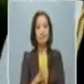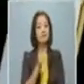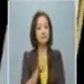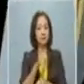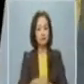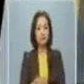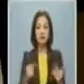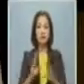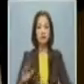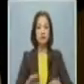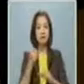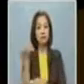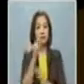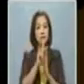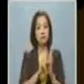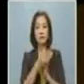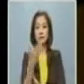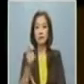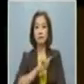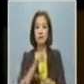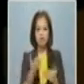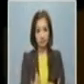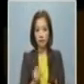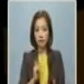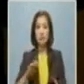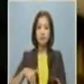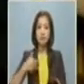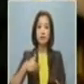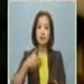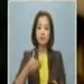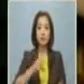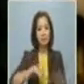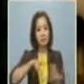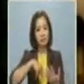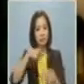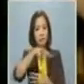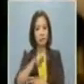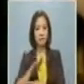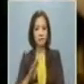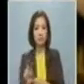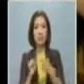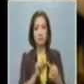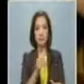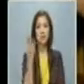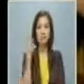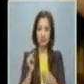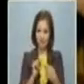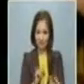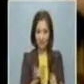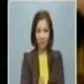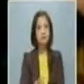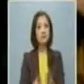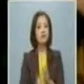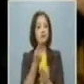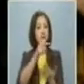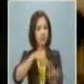สำหรับการประชุมสภานิติบัญญัติแห่งชาติวันนี้นะคะยังคงเดินหน้าพิจารณาร่างพระราชบัญญัติต่อเนื่องจากเมื่อวานนี้เริ่มที่พิ